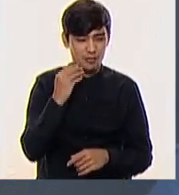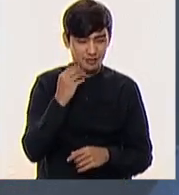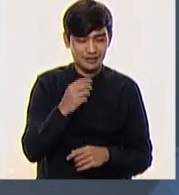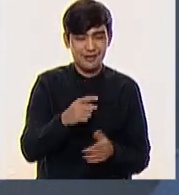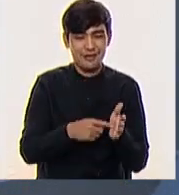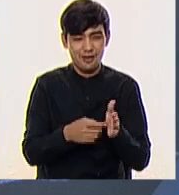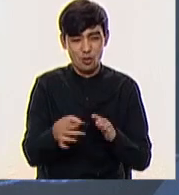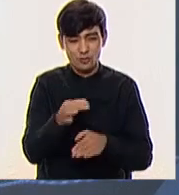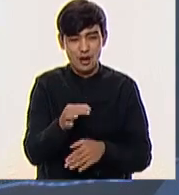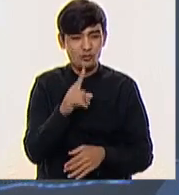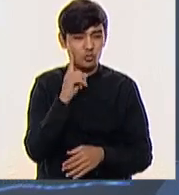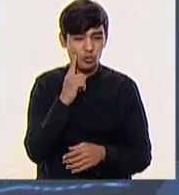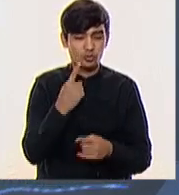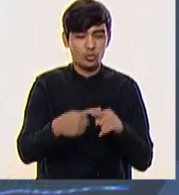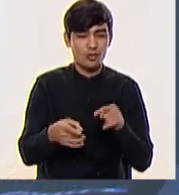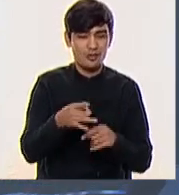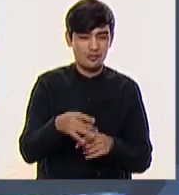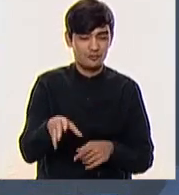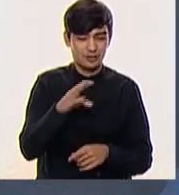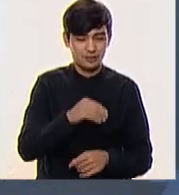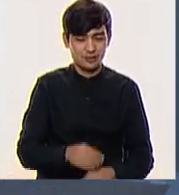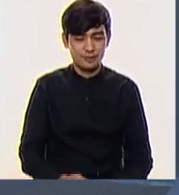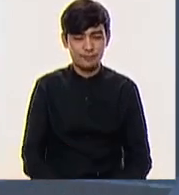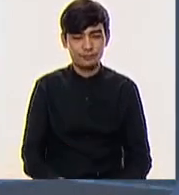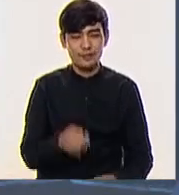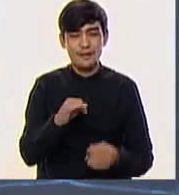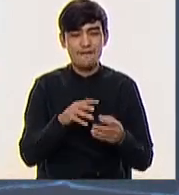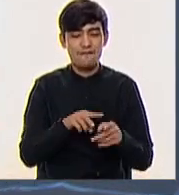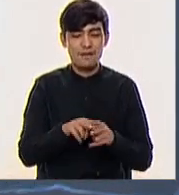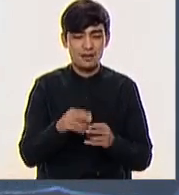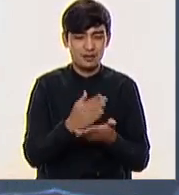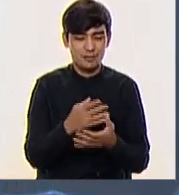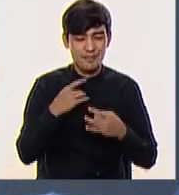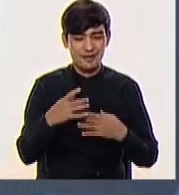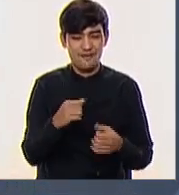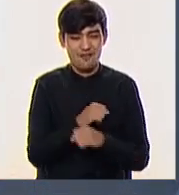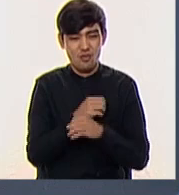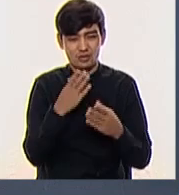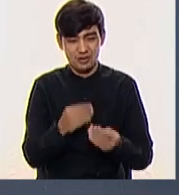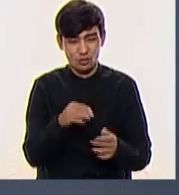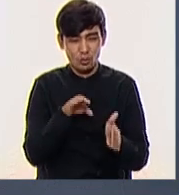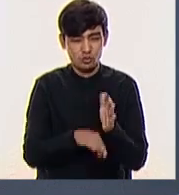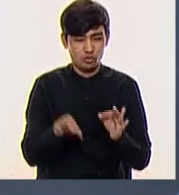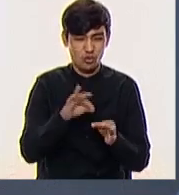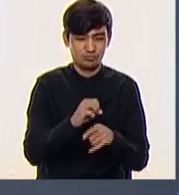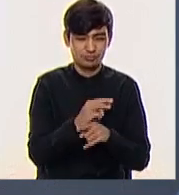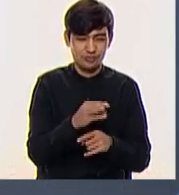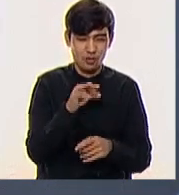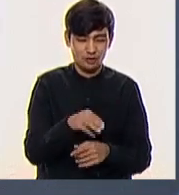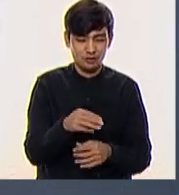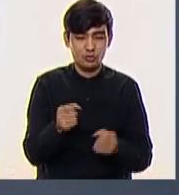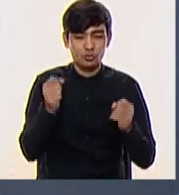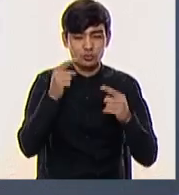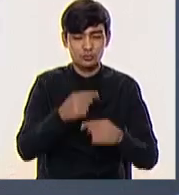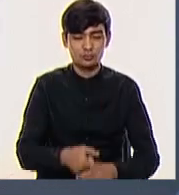Карагандинская области, в зеленой все остальные регионы. Повлияли ли праздничные выходные на ухудшение положения, узнавал